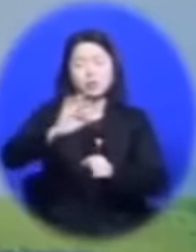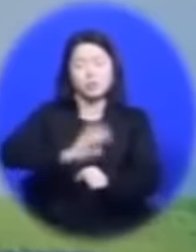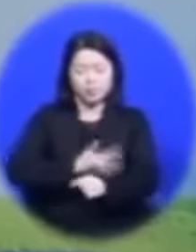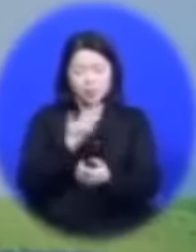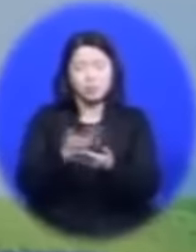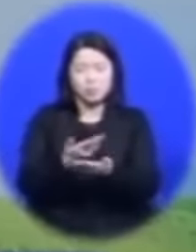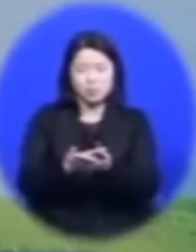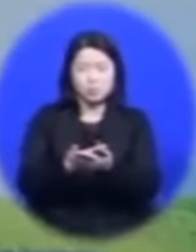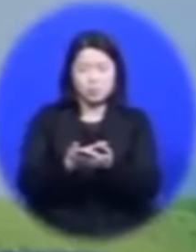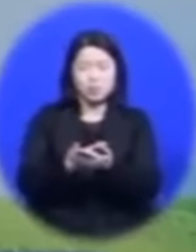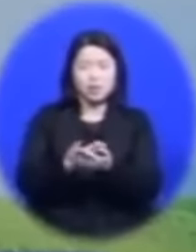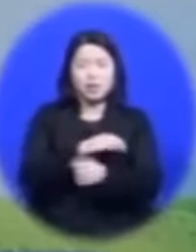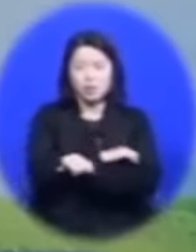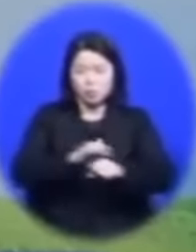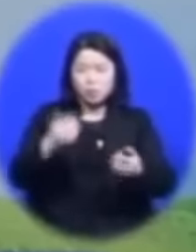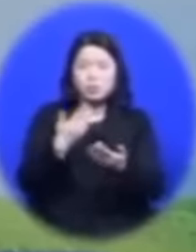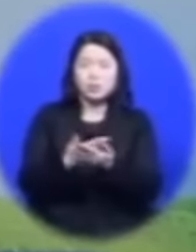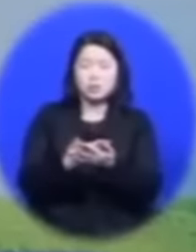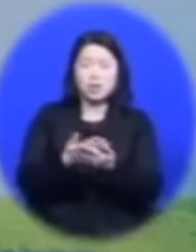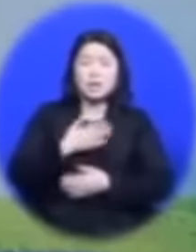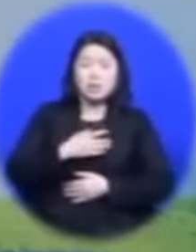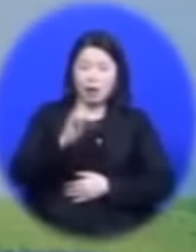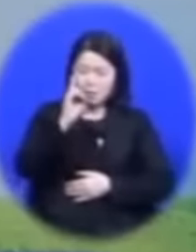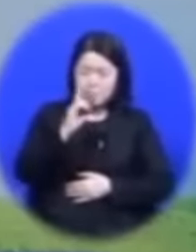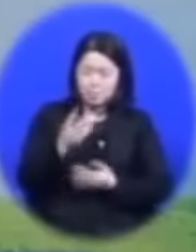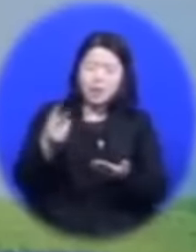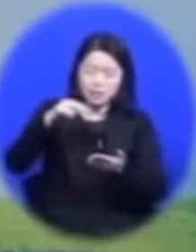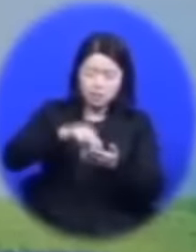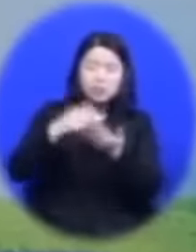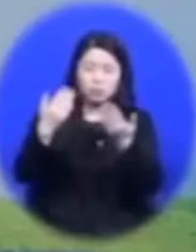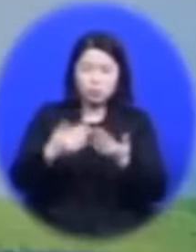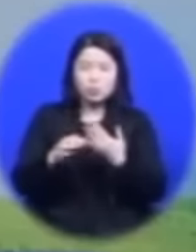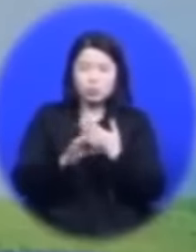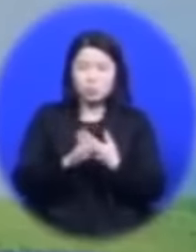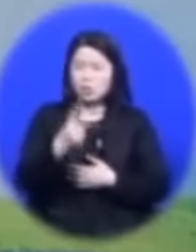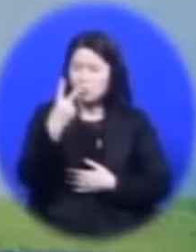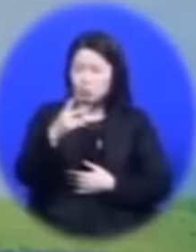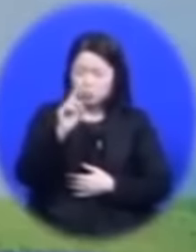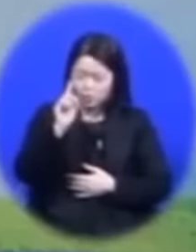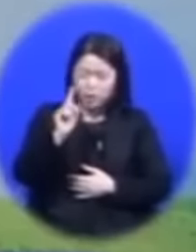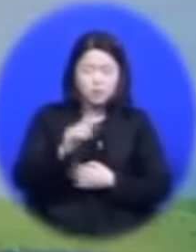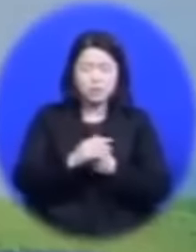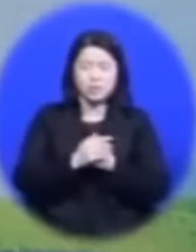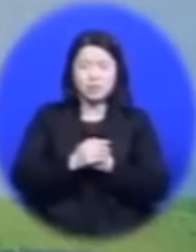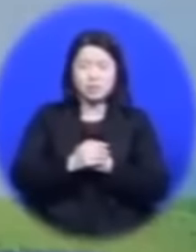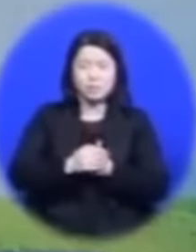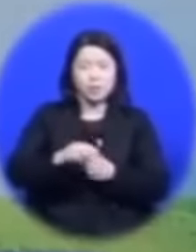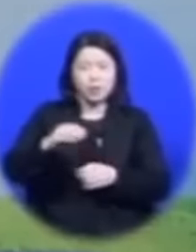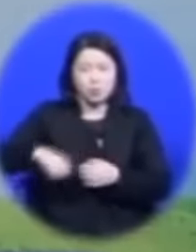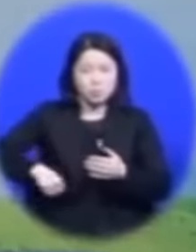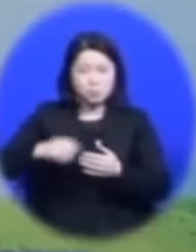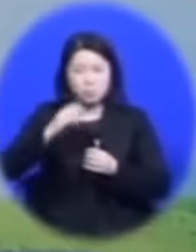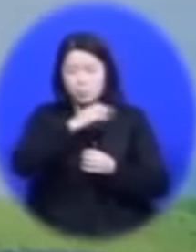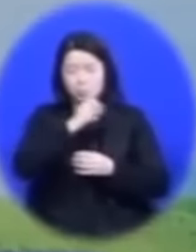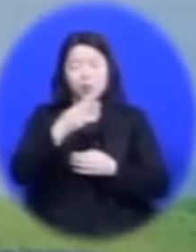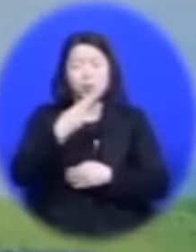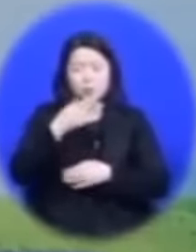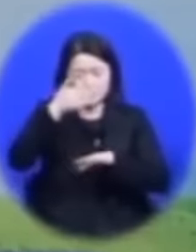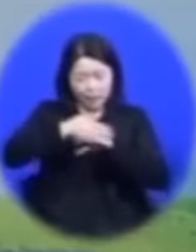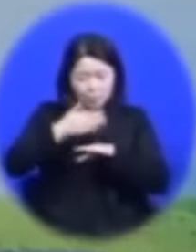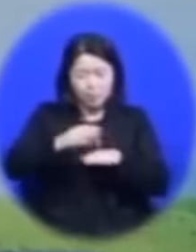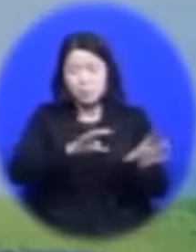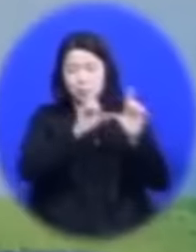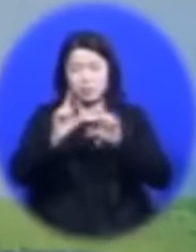저를 용서해 주십시오. 저를 한 번만 일으켜 주시면 두 번 다시 불평하지 않고 감사하며 살겠습니다.